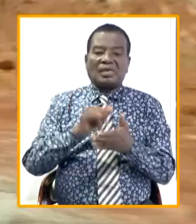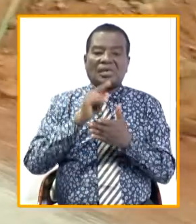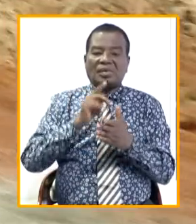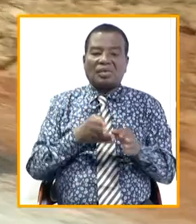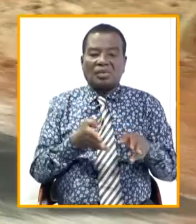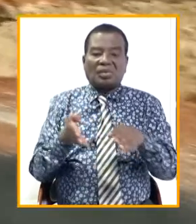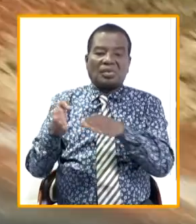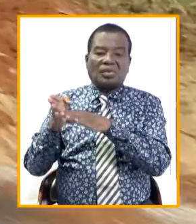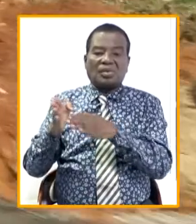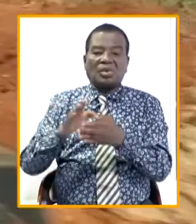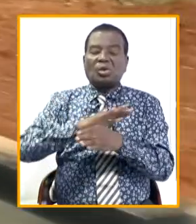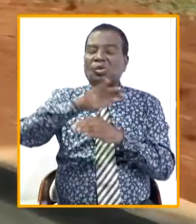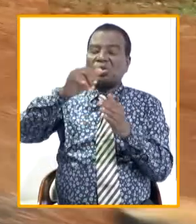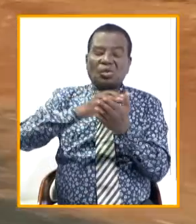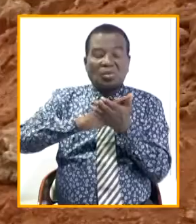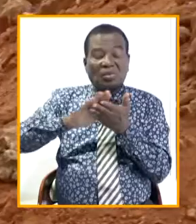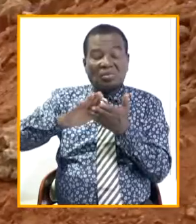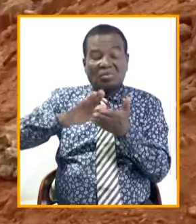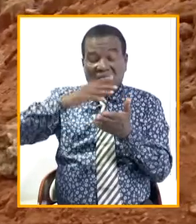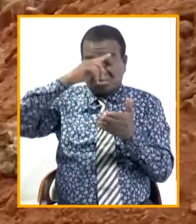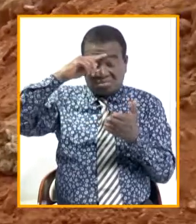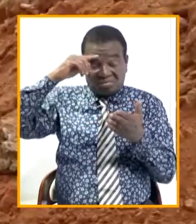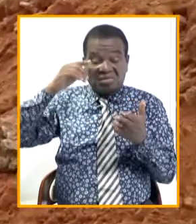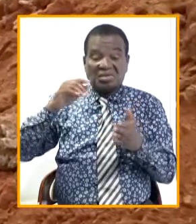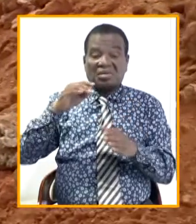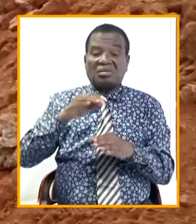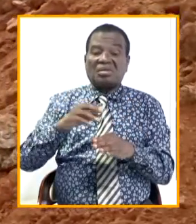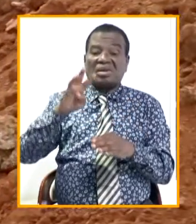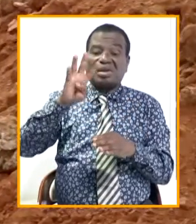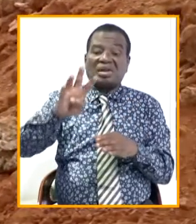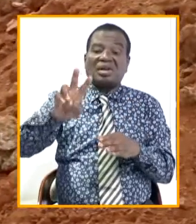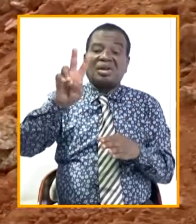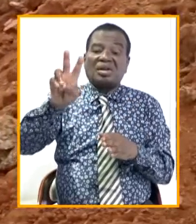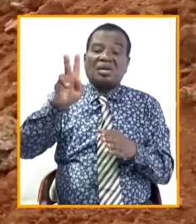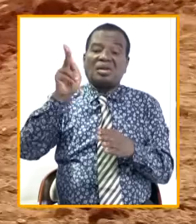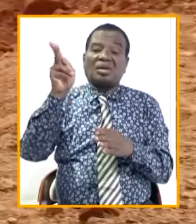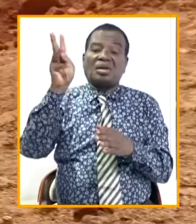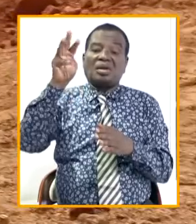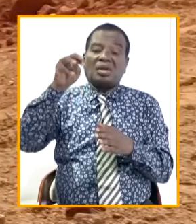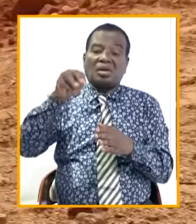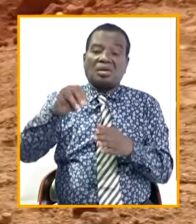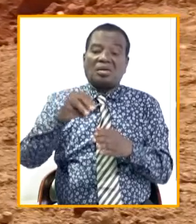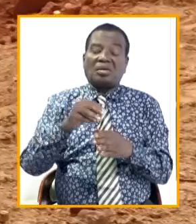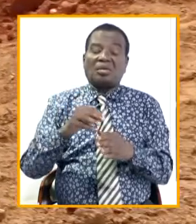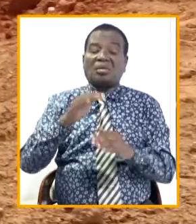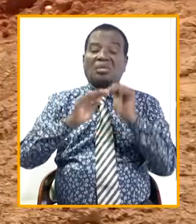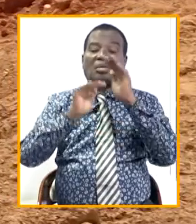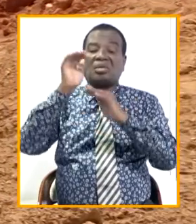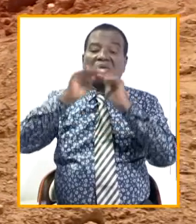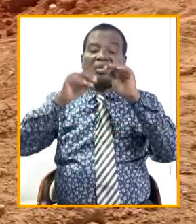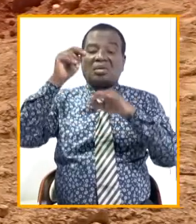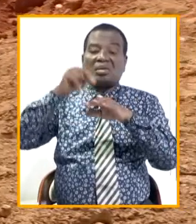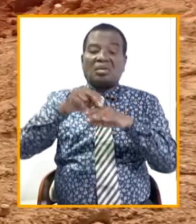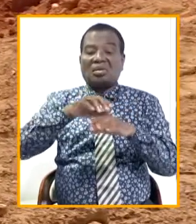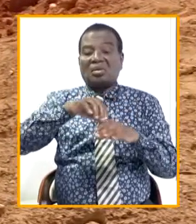déjà entièrement bitumé. En cours sur les 42 km entre Sakassou et Béoumi, terrassement, construction de gros œuvres